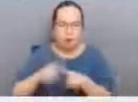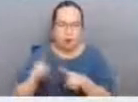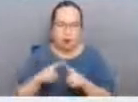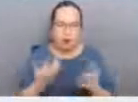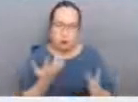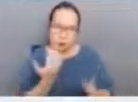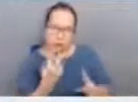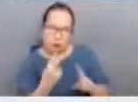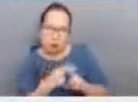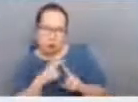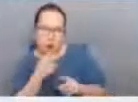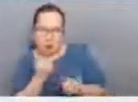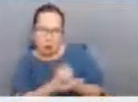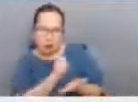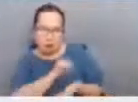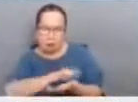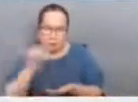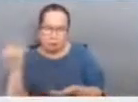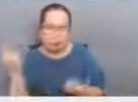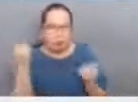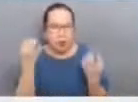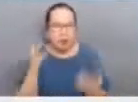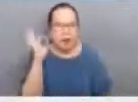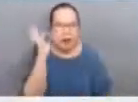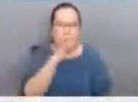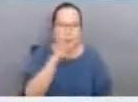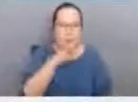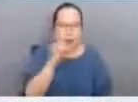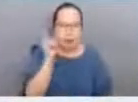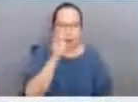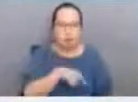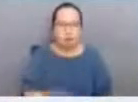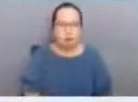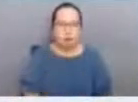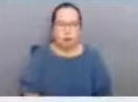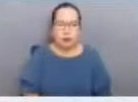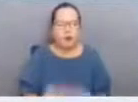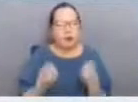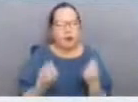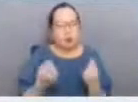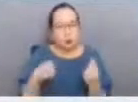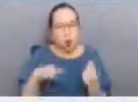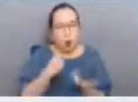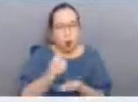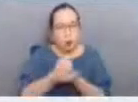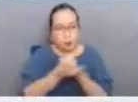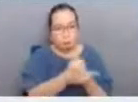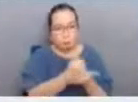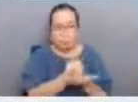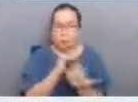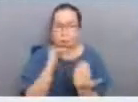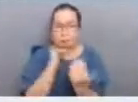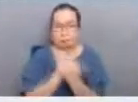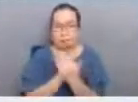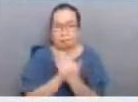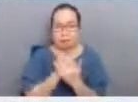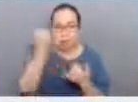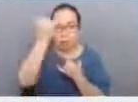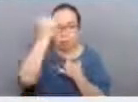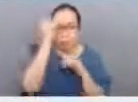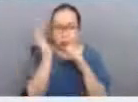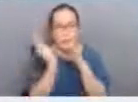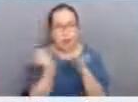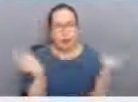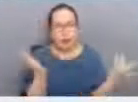huwag po kayong papatol doon basta-basta. Kinakailangan pong gabayan kayo ng tamang impormasyon at ito po ay makukuha ninyo